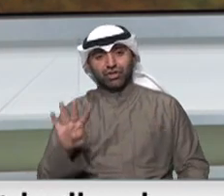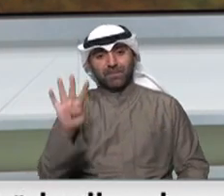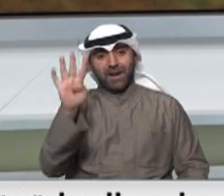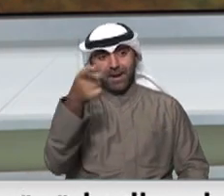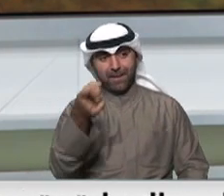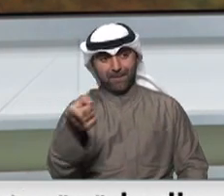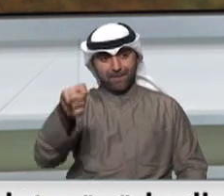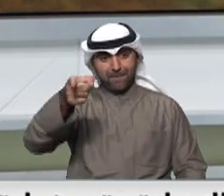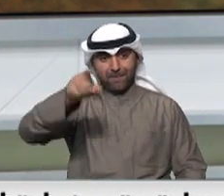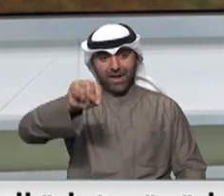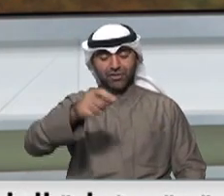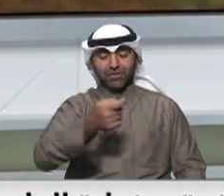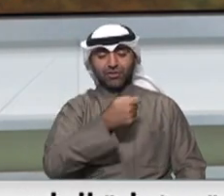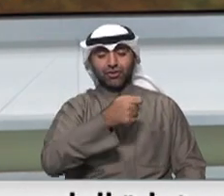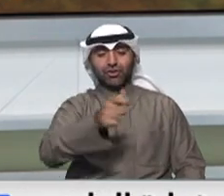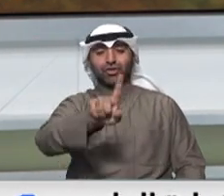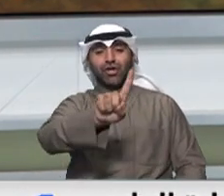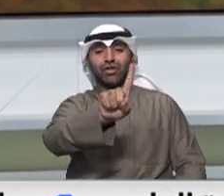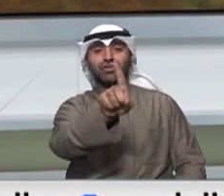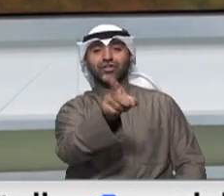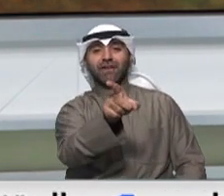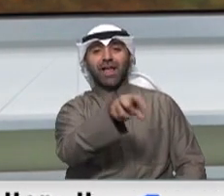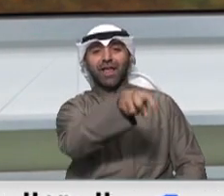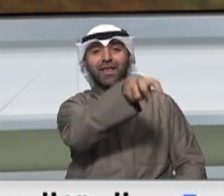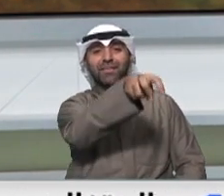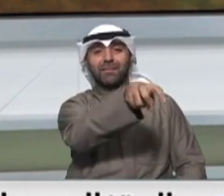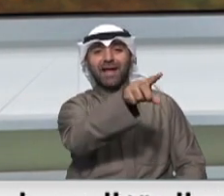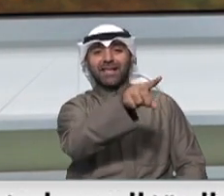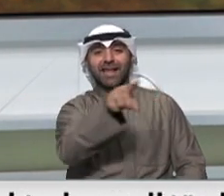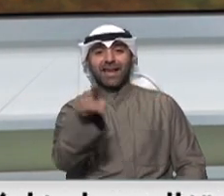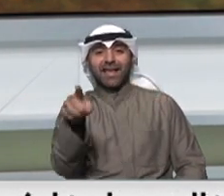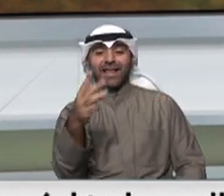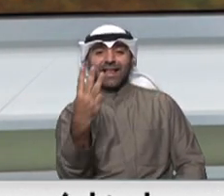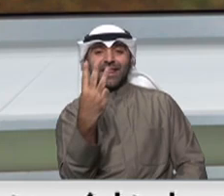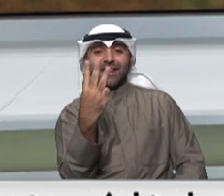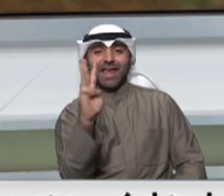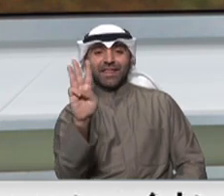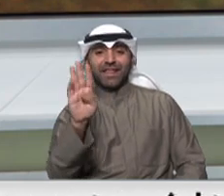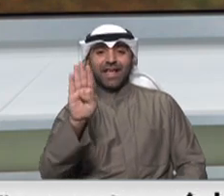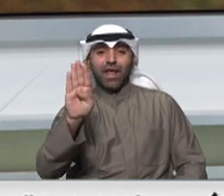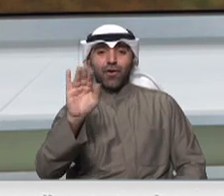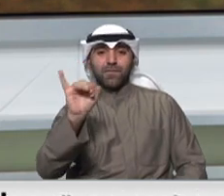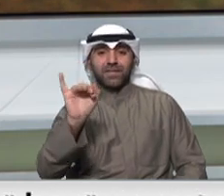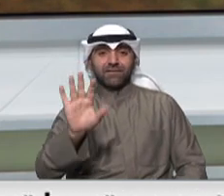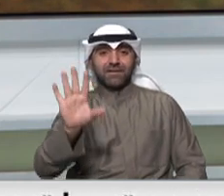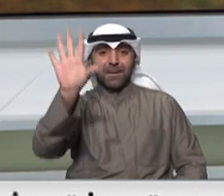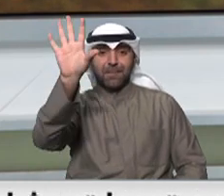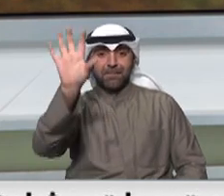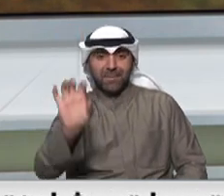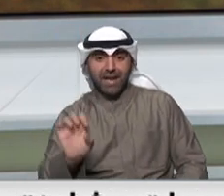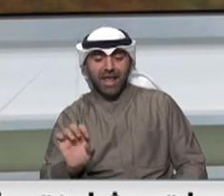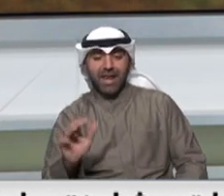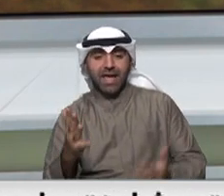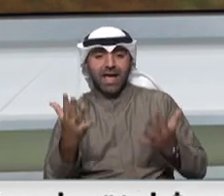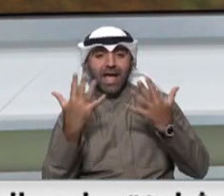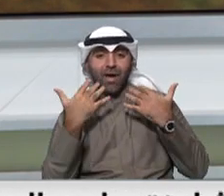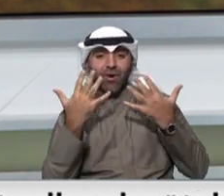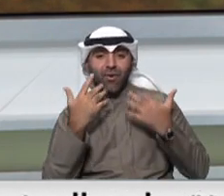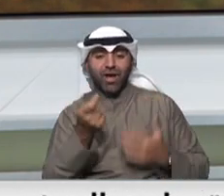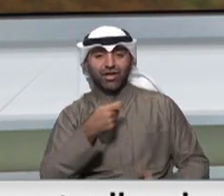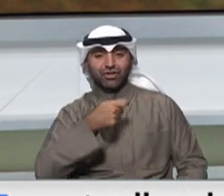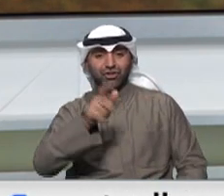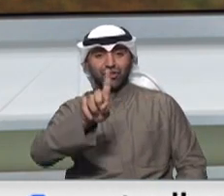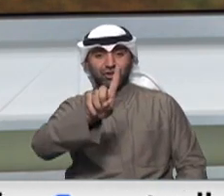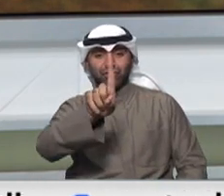وايضا خلال المساء سرعه الرياح من ثمانيه الى 30 م في الساعه خلال النهار وخلال المساء من 8 الى 28 م في الساعه